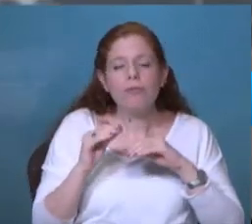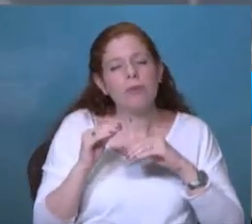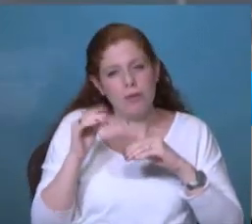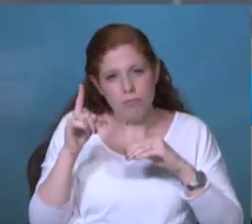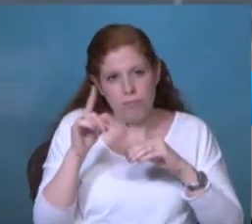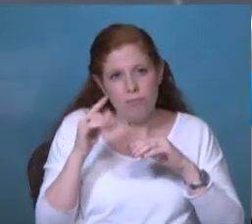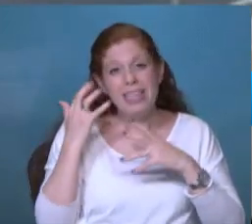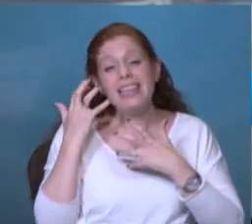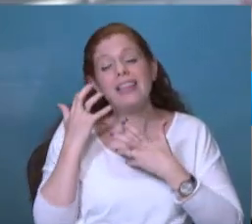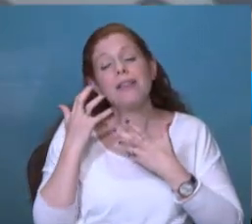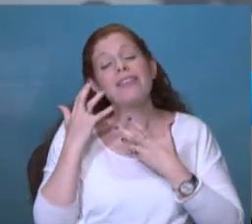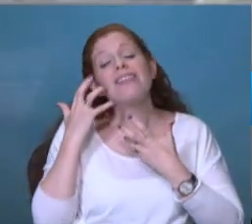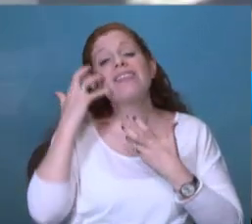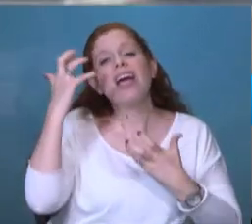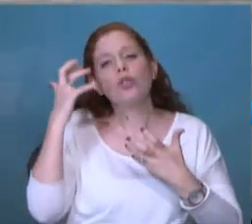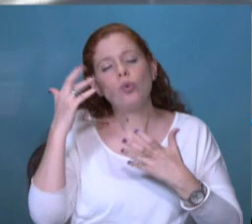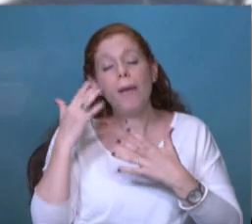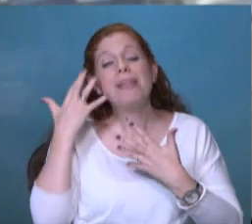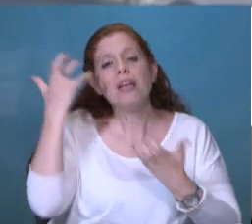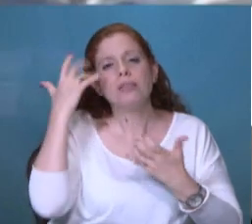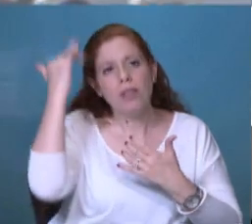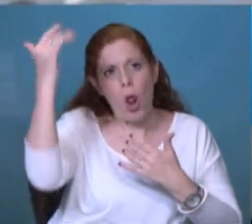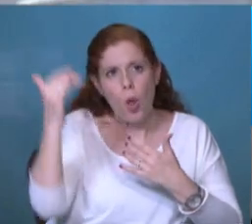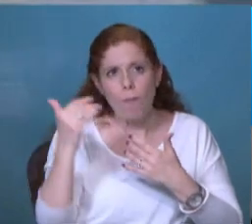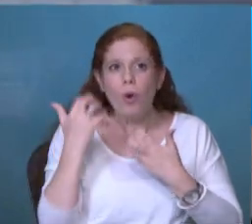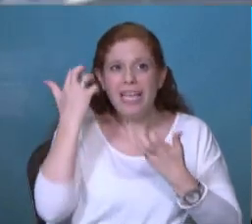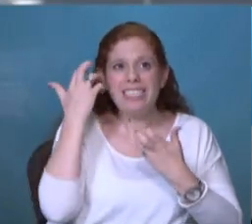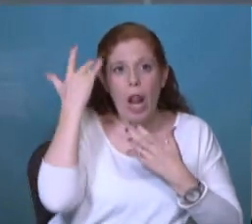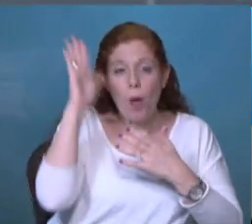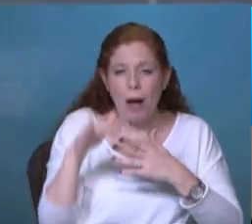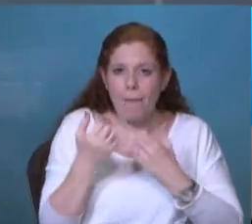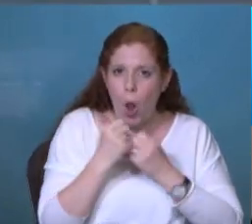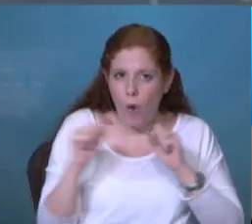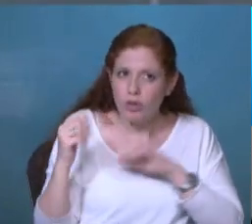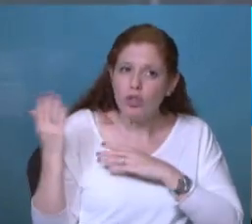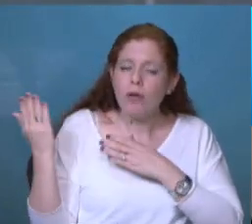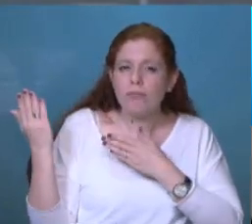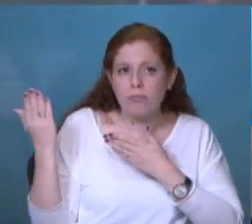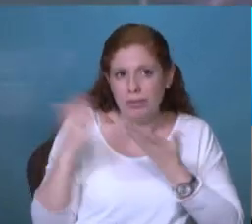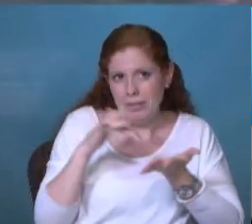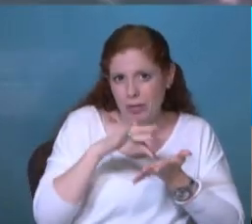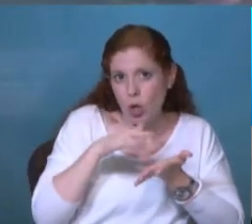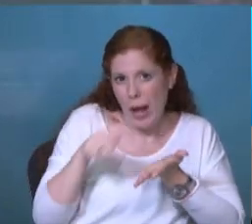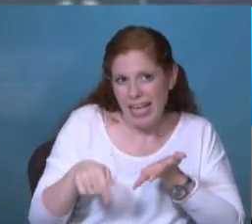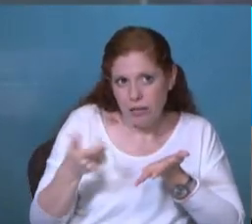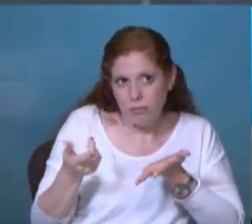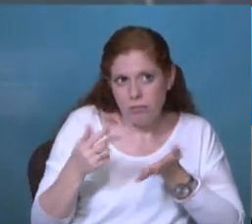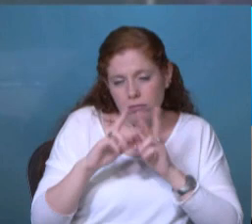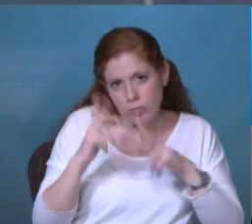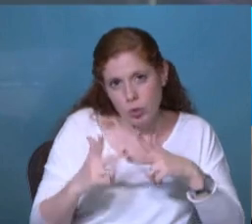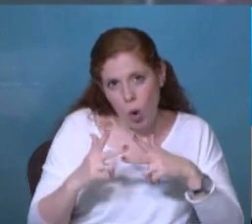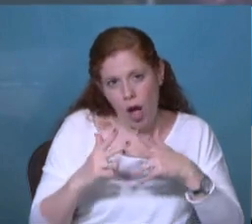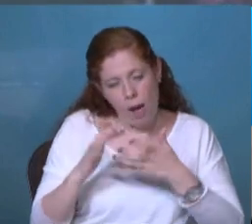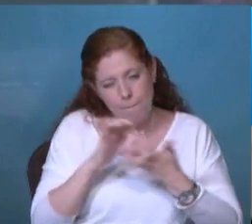תעז לחלום, of freedom, זאת אומרת, תעז לחלום גם על חופש, מזמינים את ה... נוכחים לכאורה בצורה